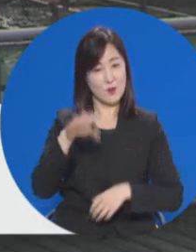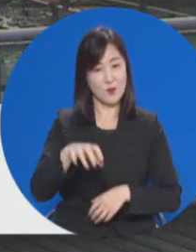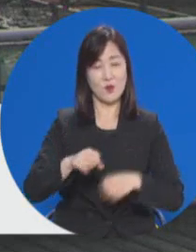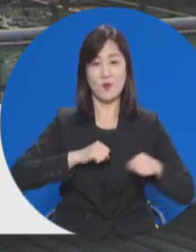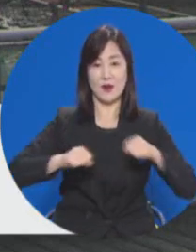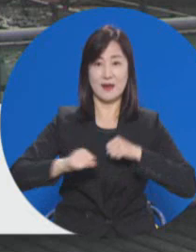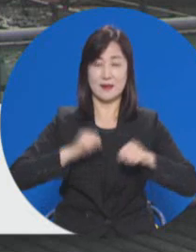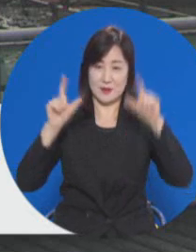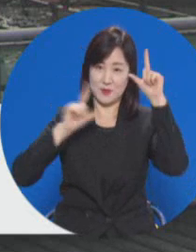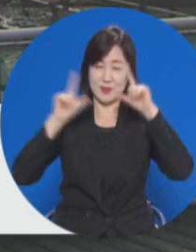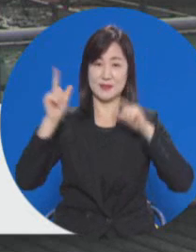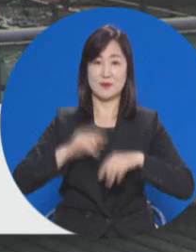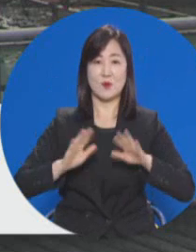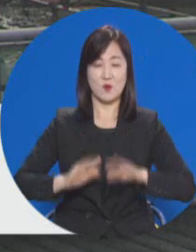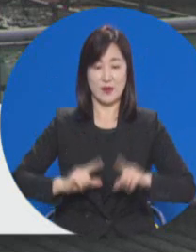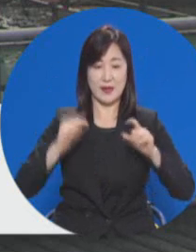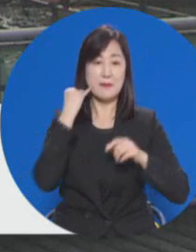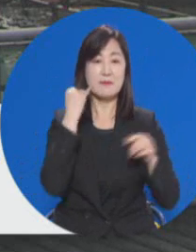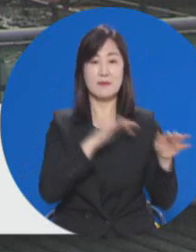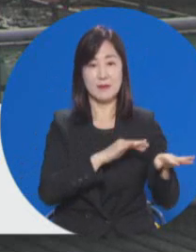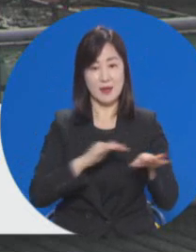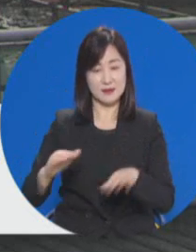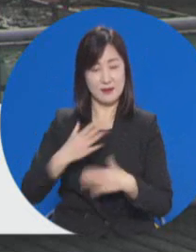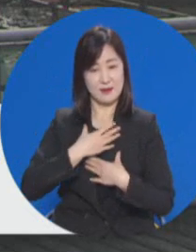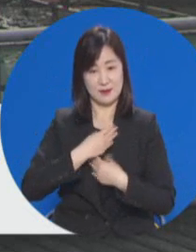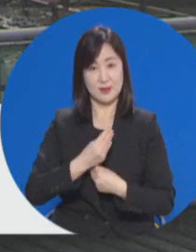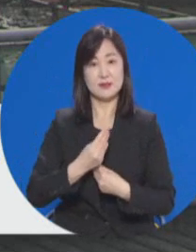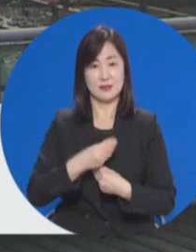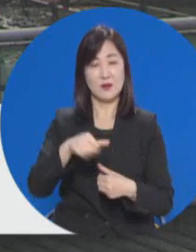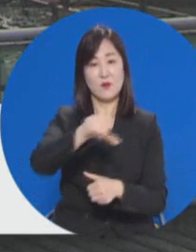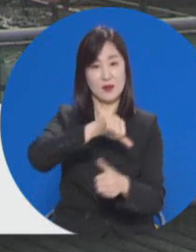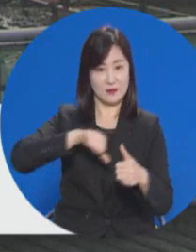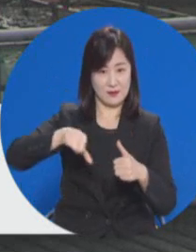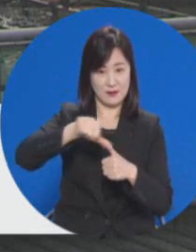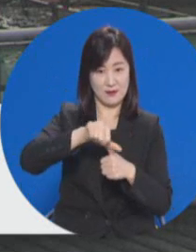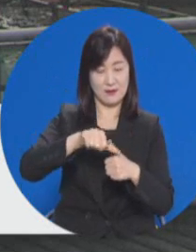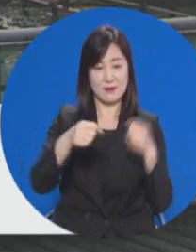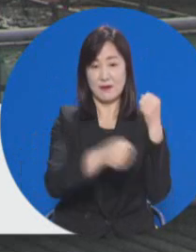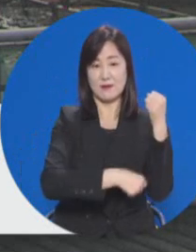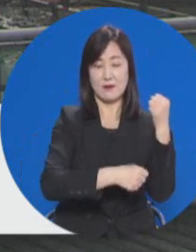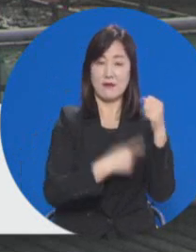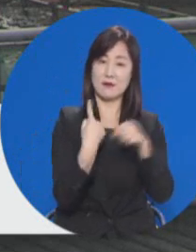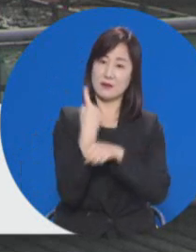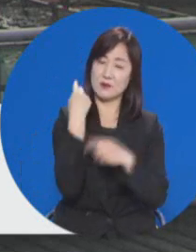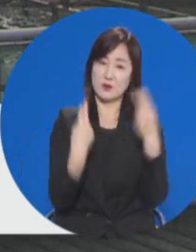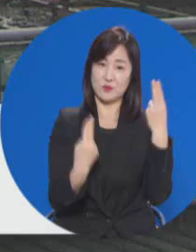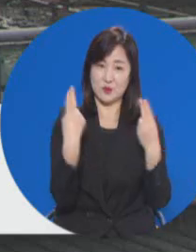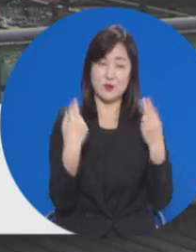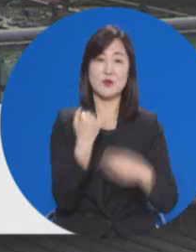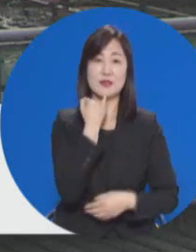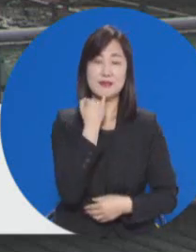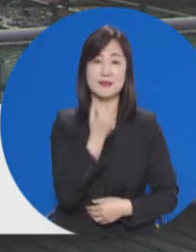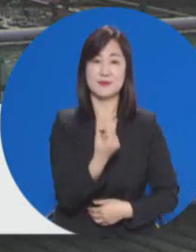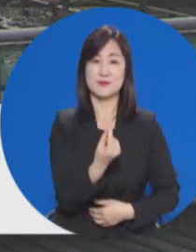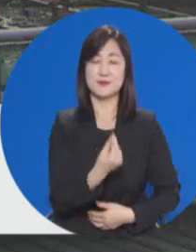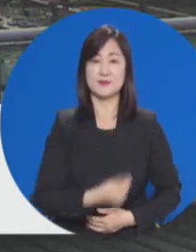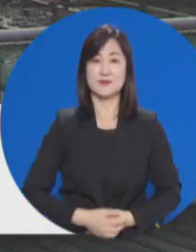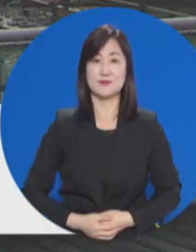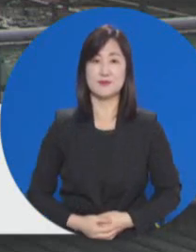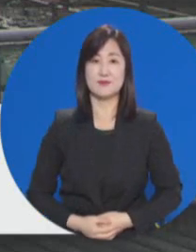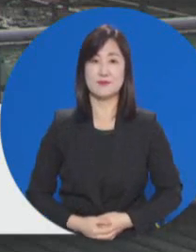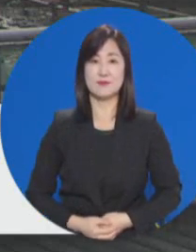모습입니다. 올해 바다 환경이 비교적 안정적이어서 작황이 예년보다 나은 편이라고 합니다. 김주희 기자가